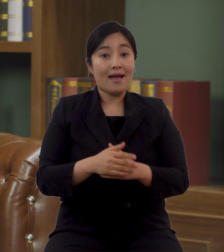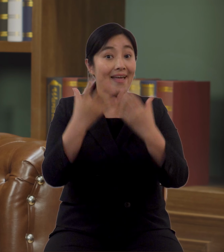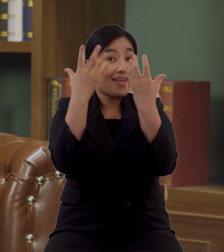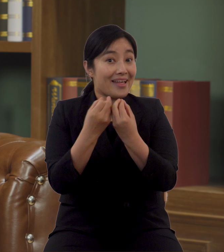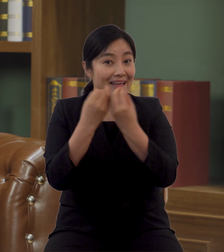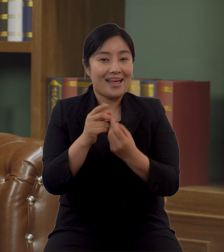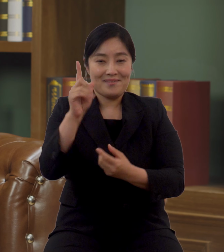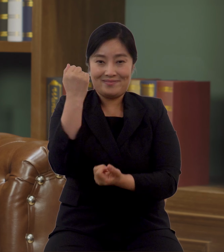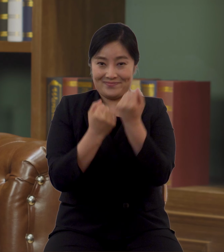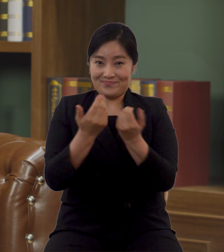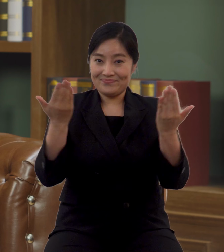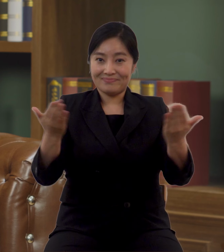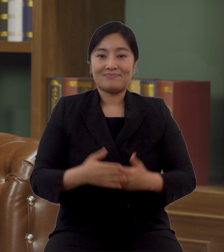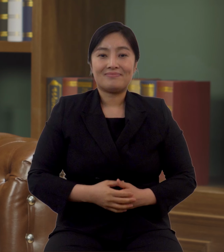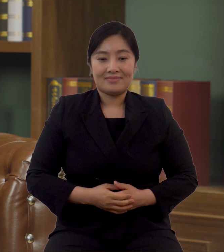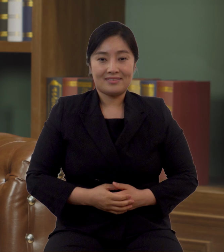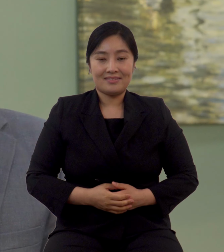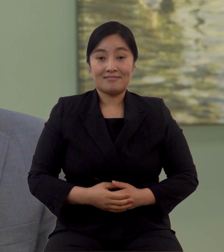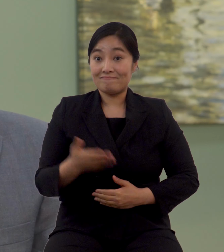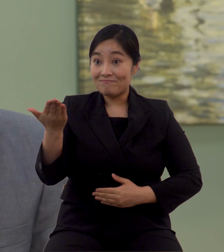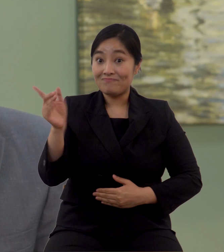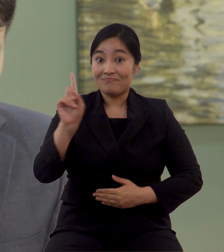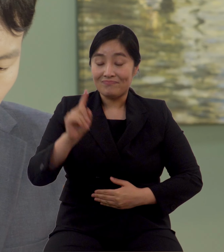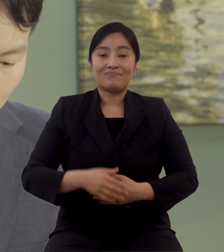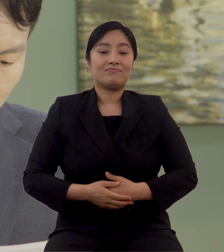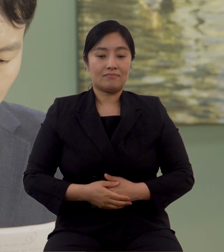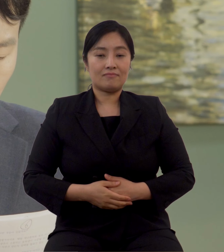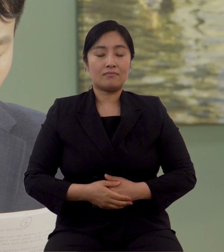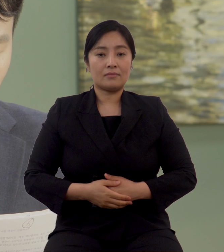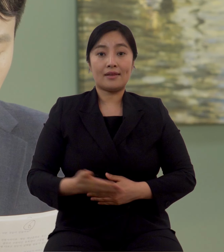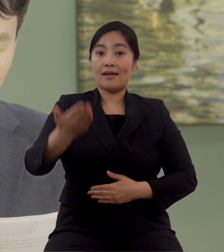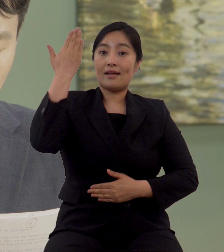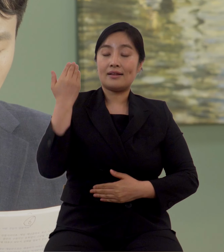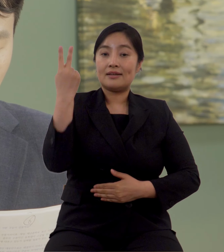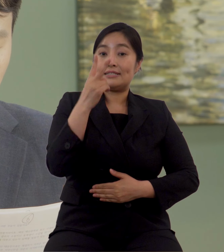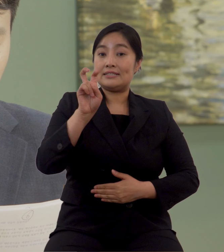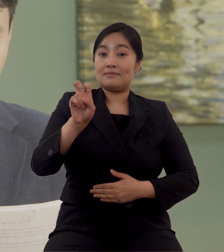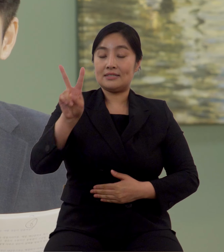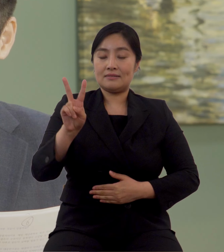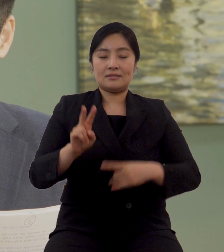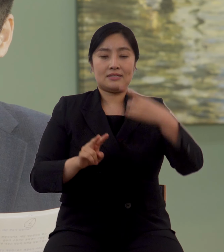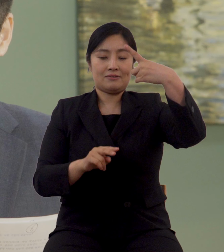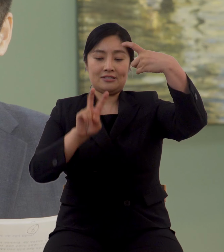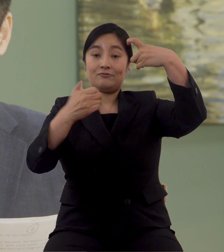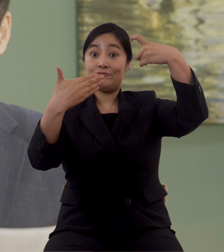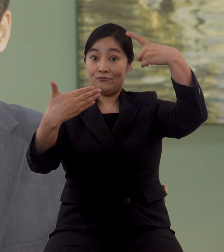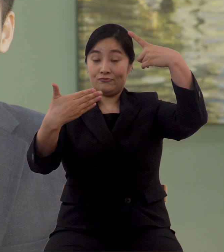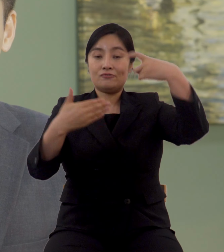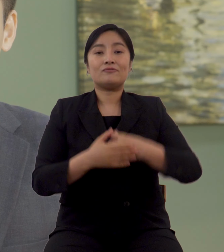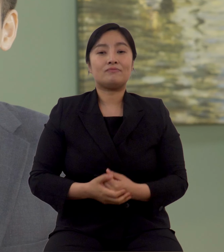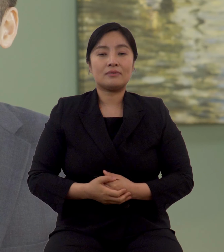가지고 조금 더 이야기 나눠보도록 하겠습니다. 범양님. 예. 지난 2022년 11월 29일에